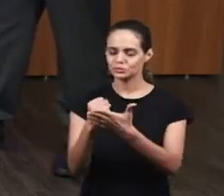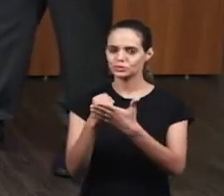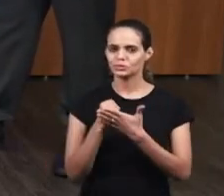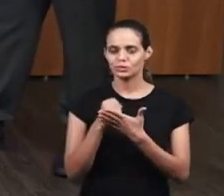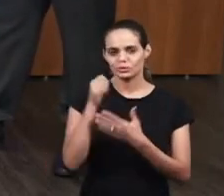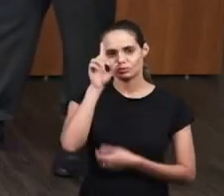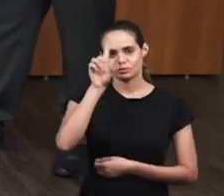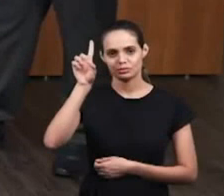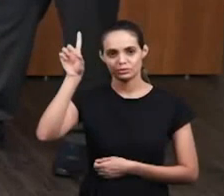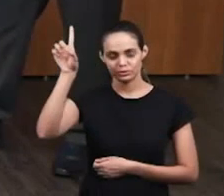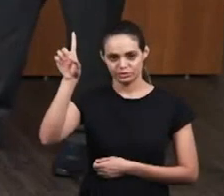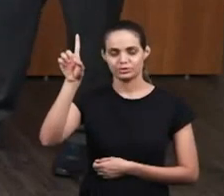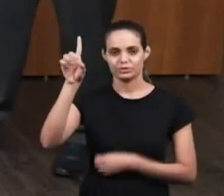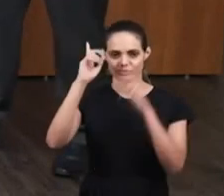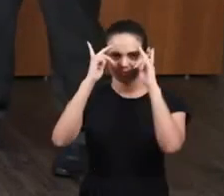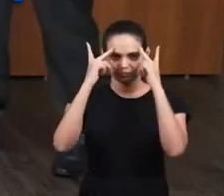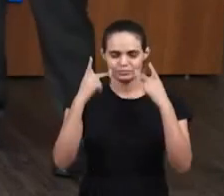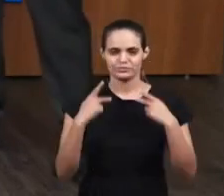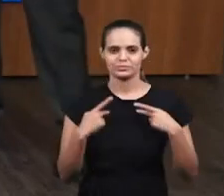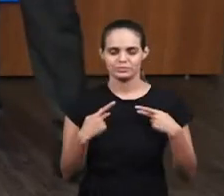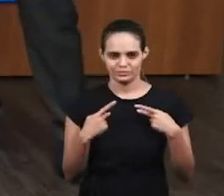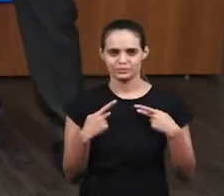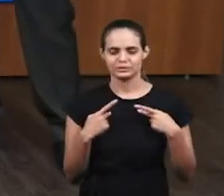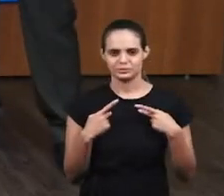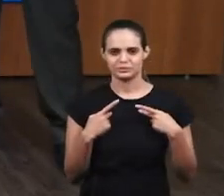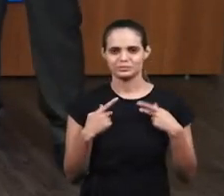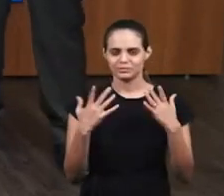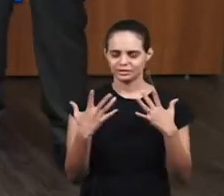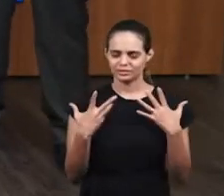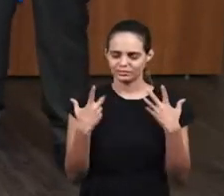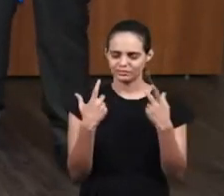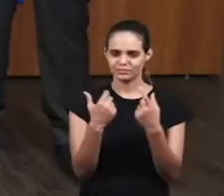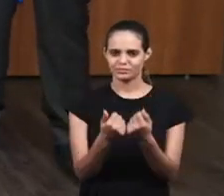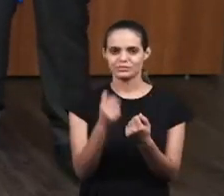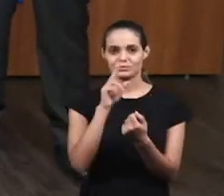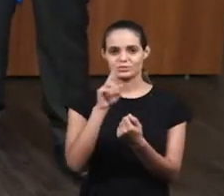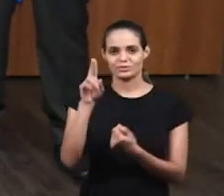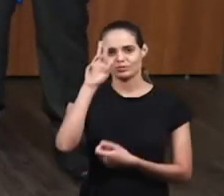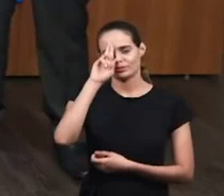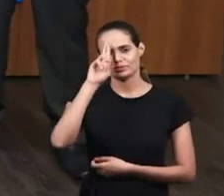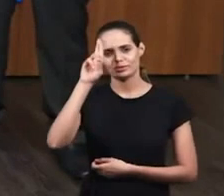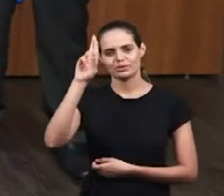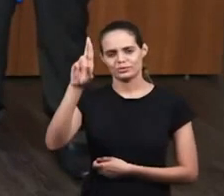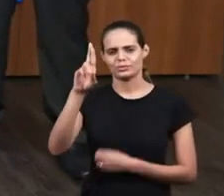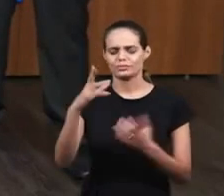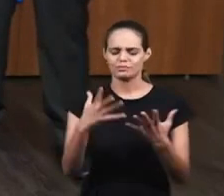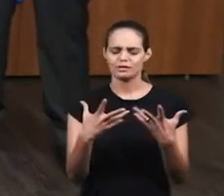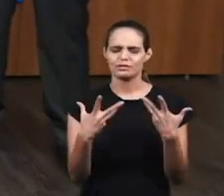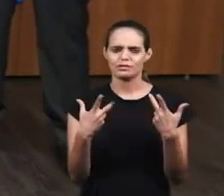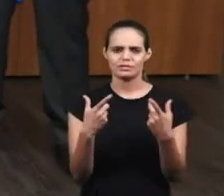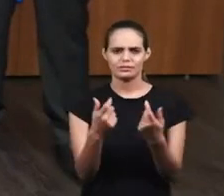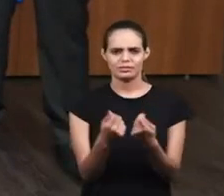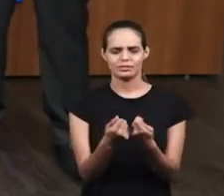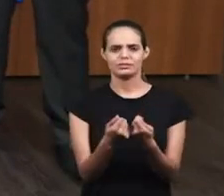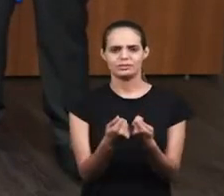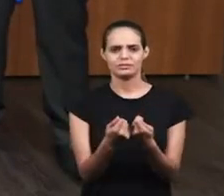der Psalmen, die er komponierte, sie bringen die Lieblichkeit im Sinne der Ruhe, der